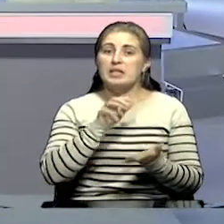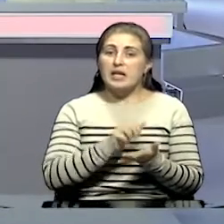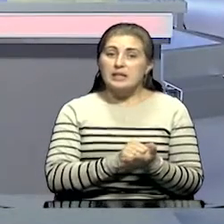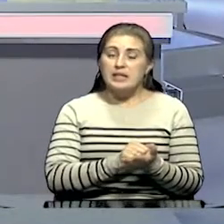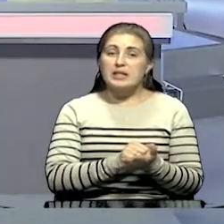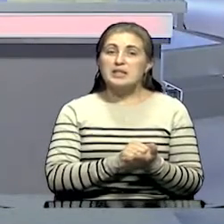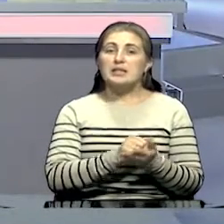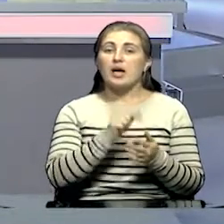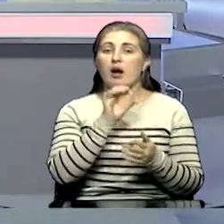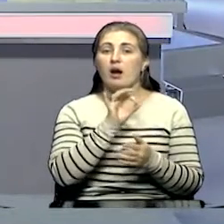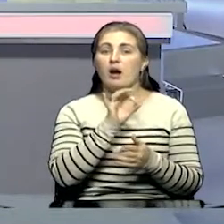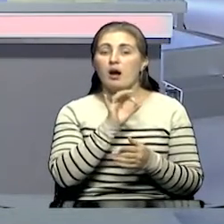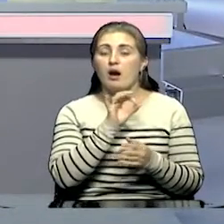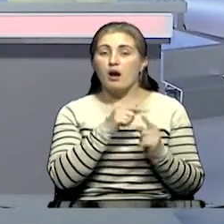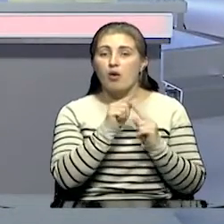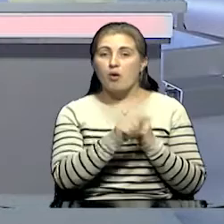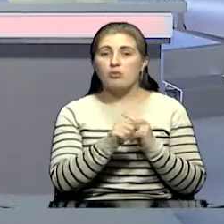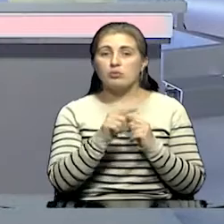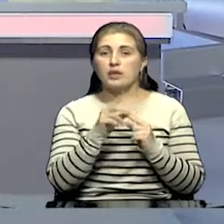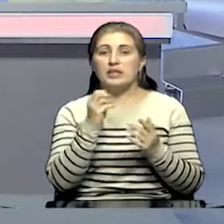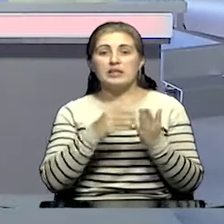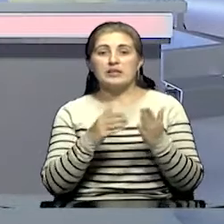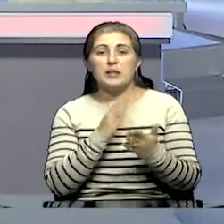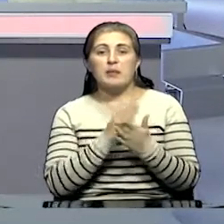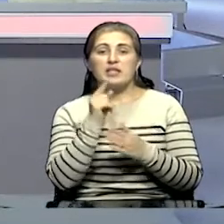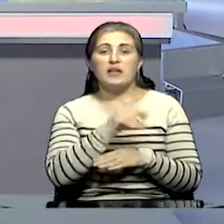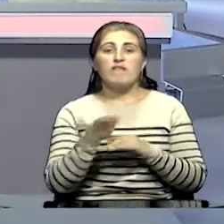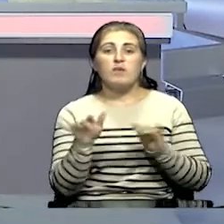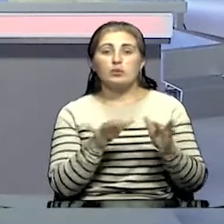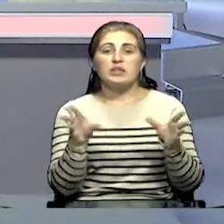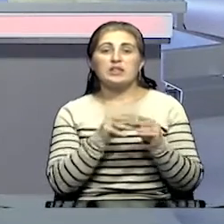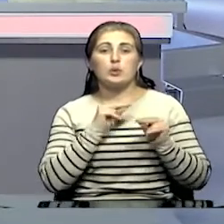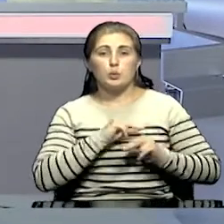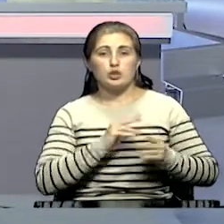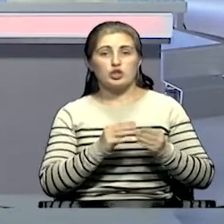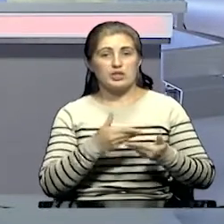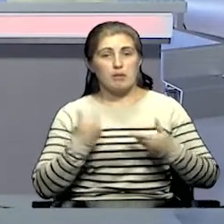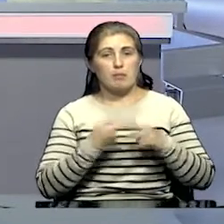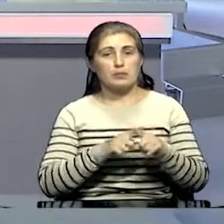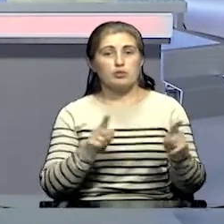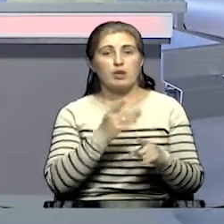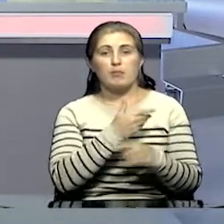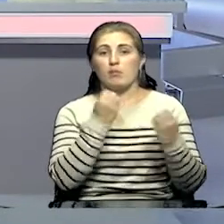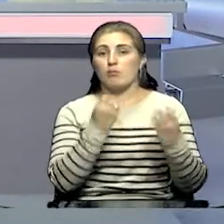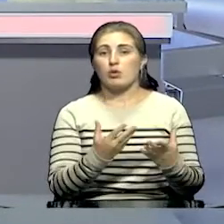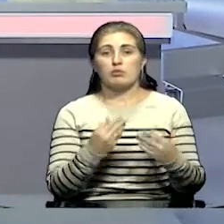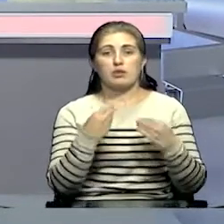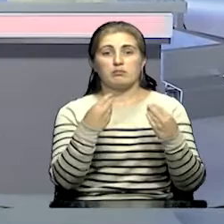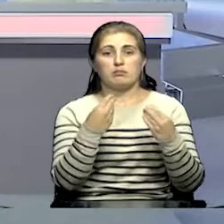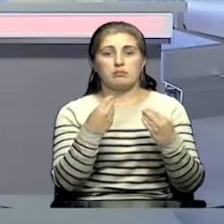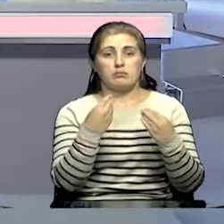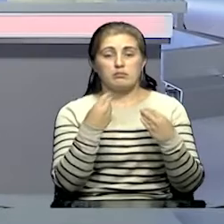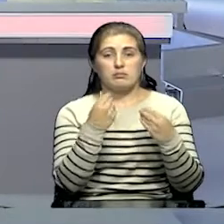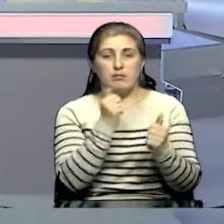не совсем имеете функции сотрудничать она мимо то что им просто отдаем оператор активе